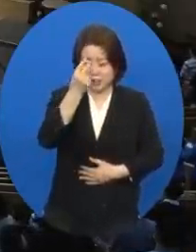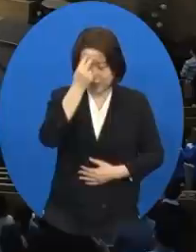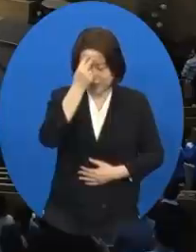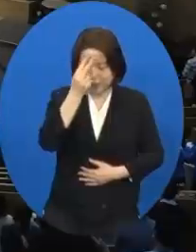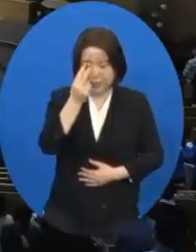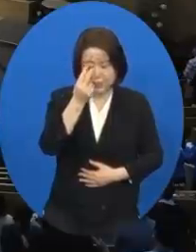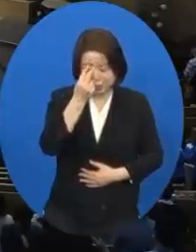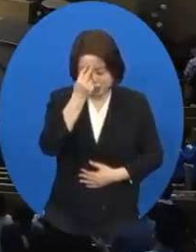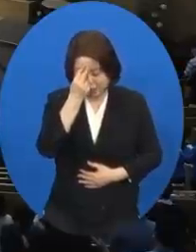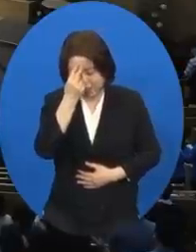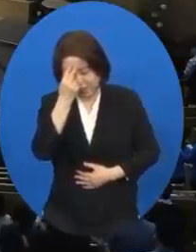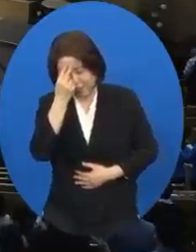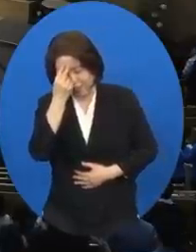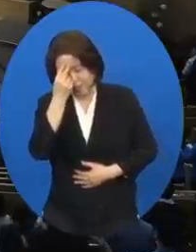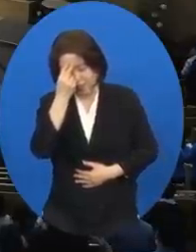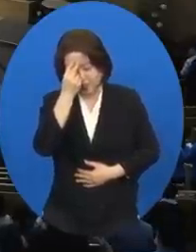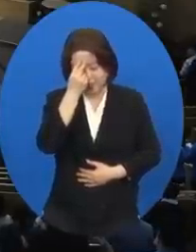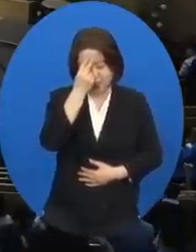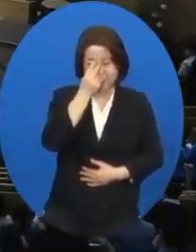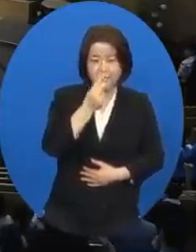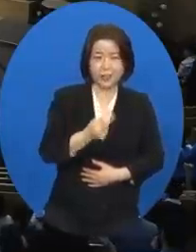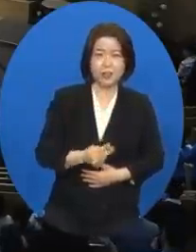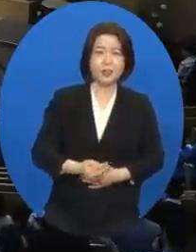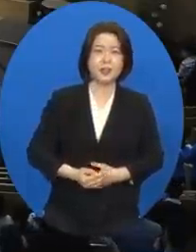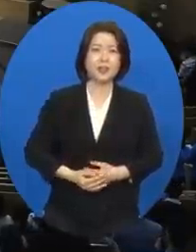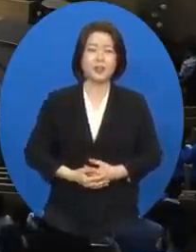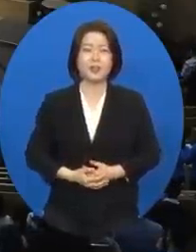out a